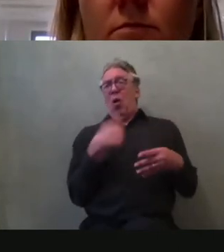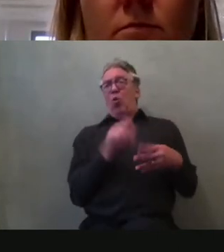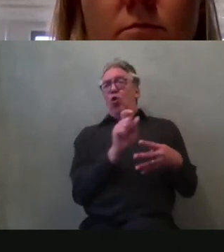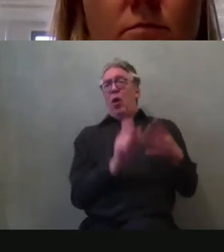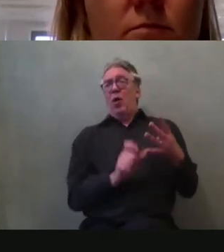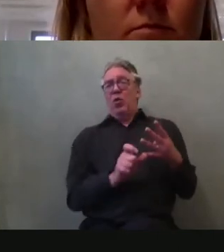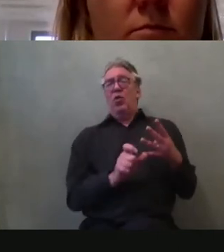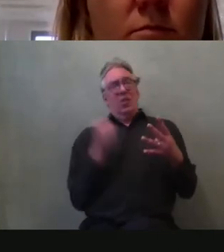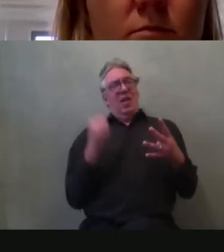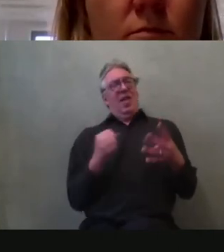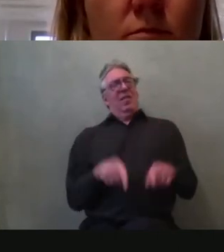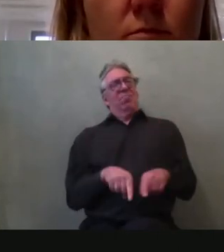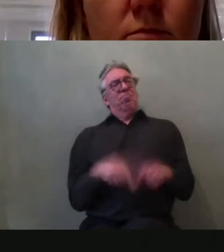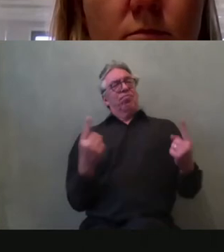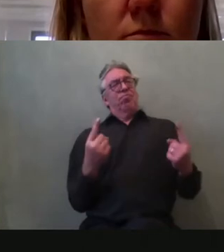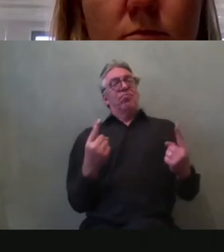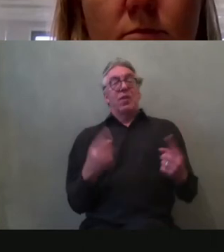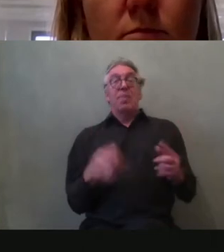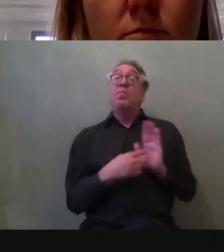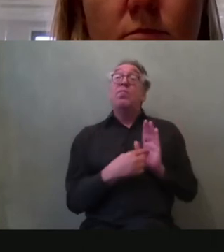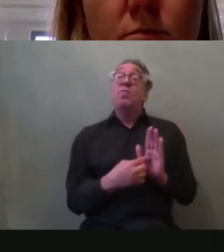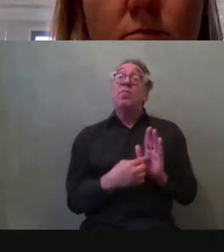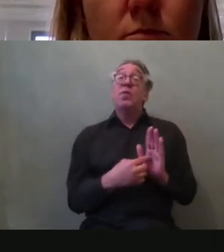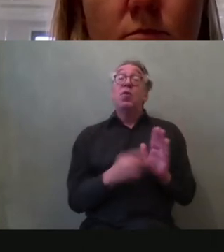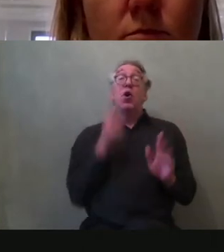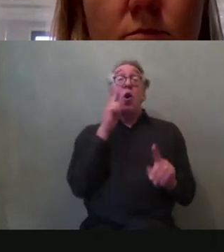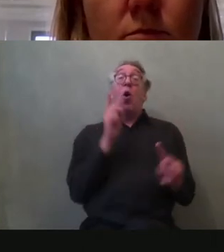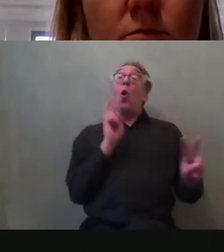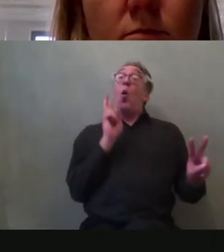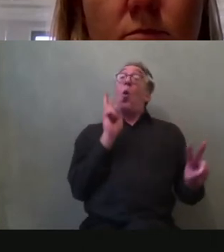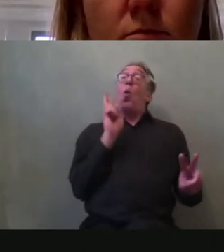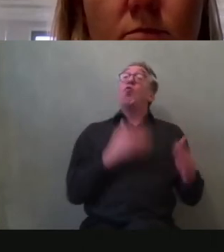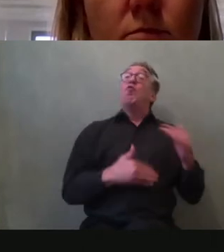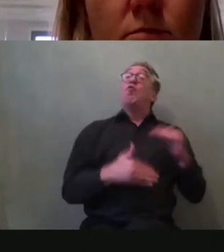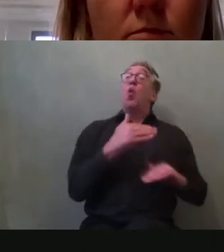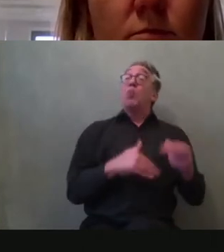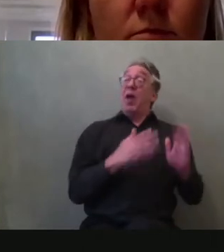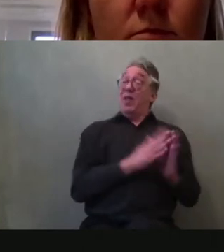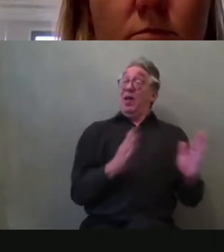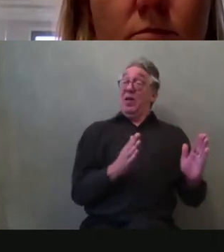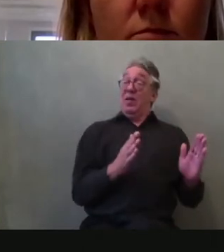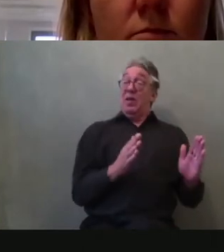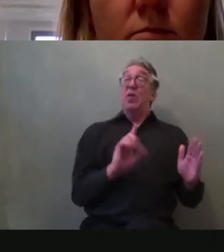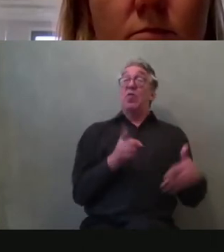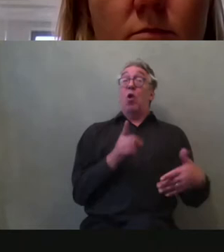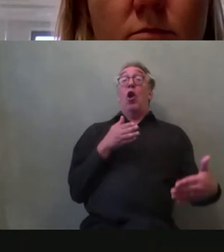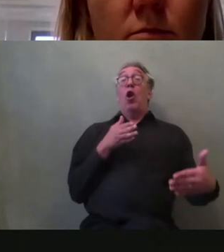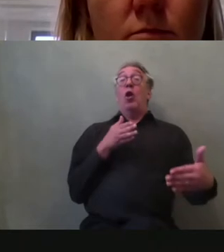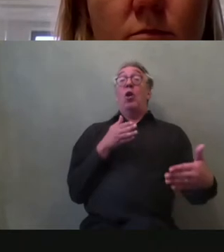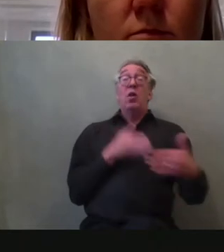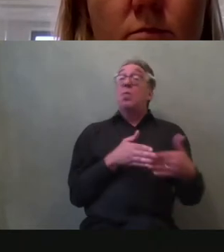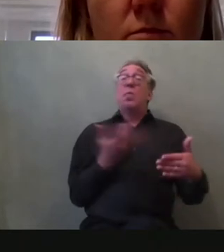zijn. Als we kijken naar de oriëntatiefase en voorbereiding zien we met name belemmeringen bij zoeken naar geschikte